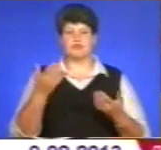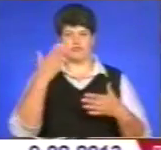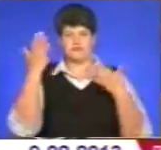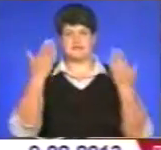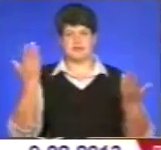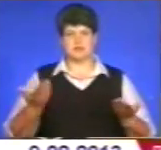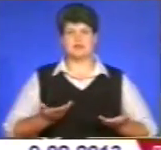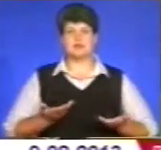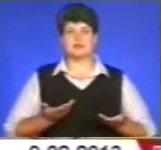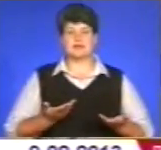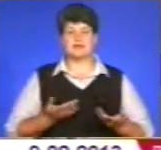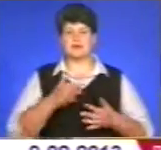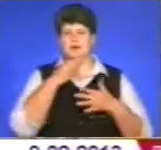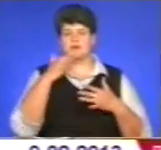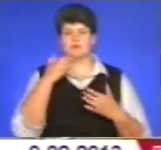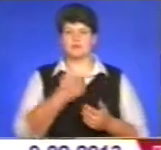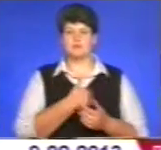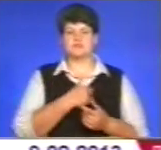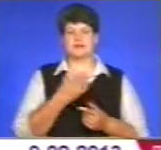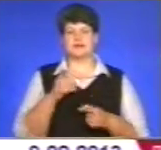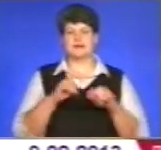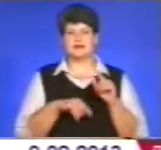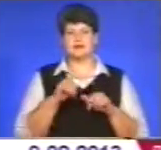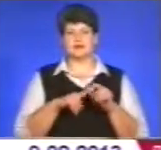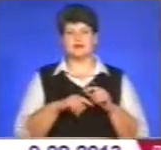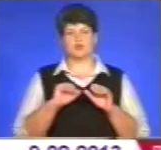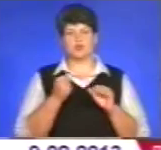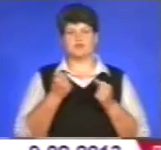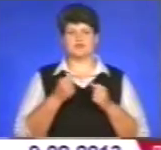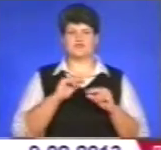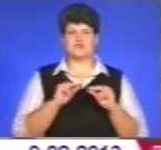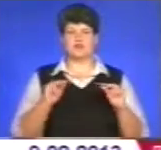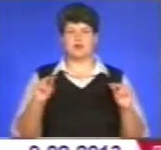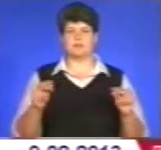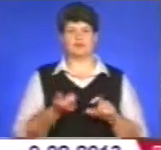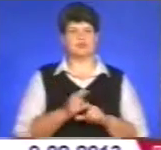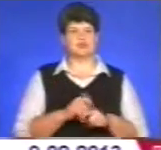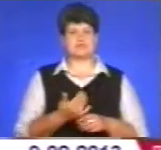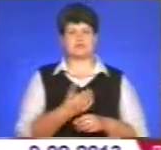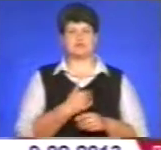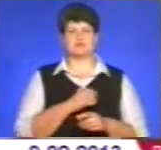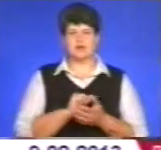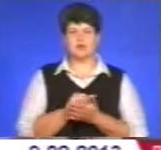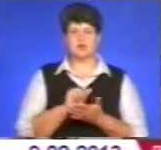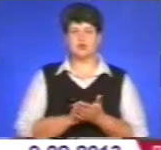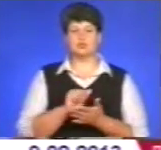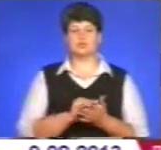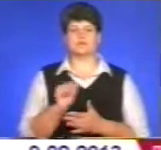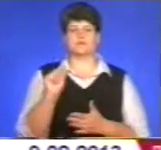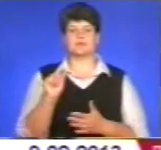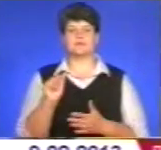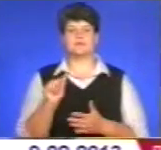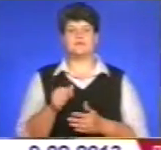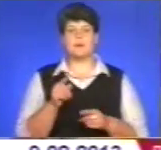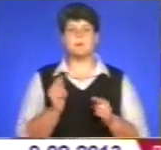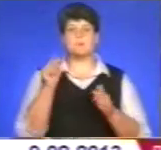Чимало у книжці побажань для рідних, а також для друзів, вчителів. Дуже захотілося, щоб вона все-таки вийшла, і вона попала в